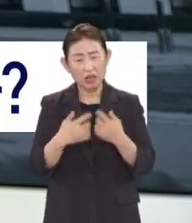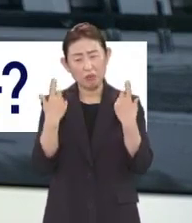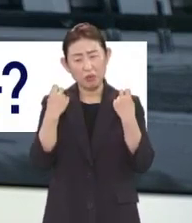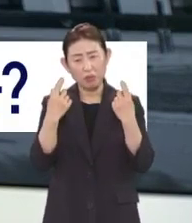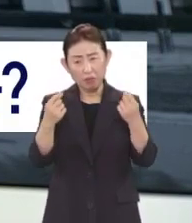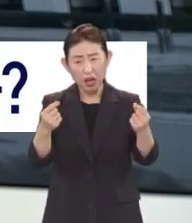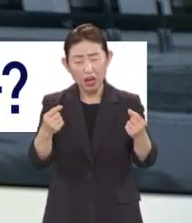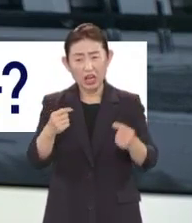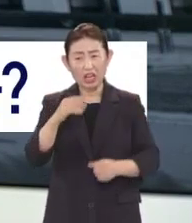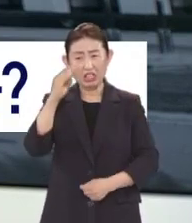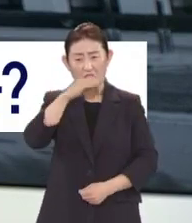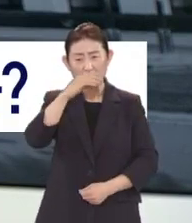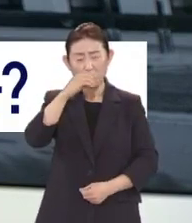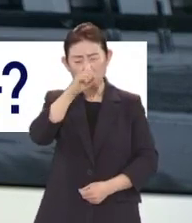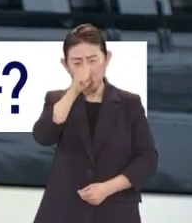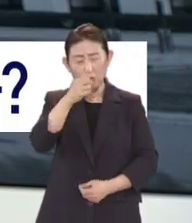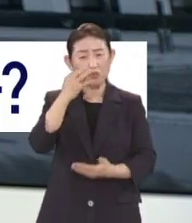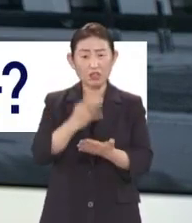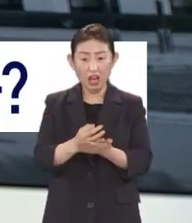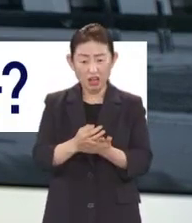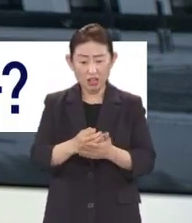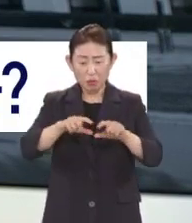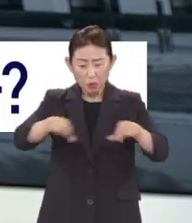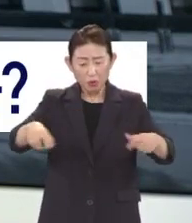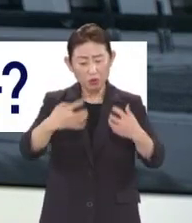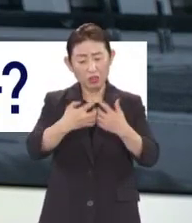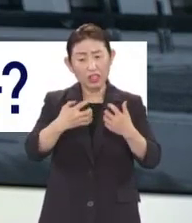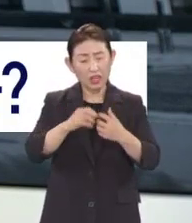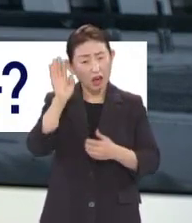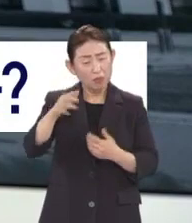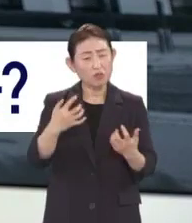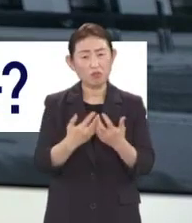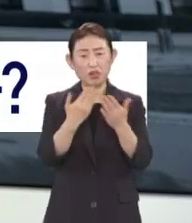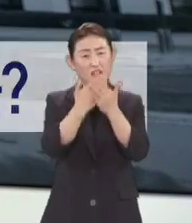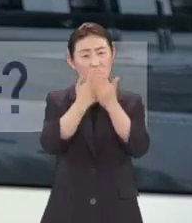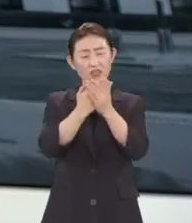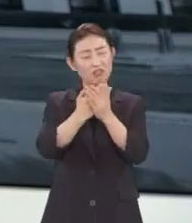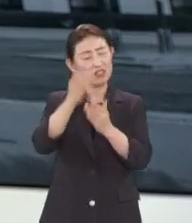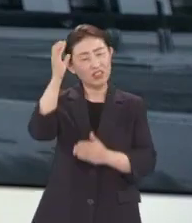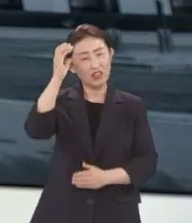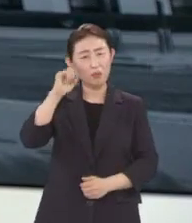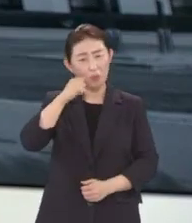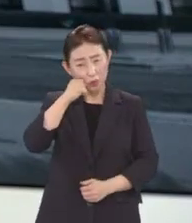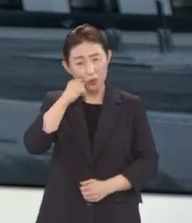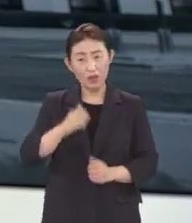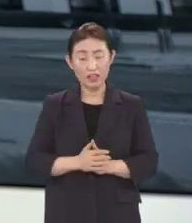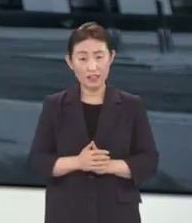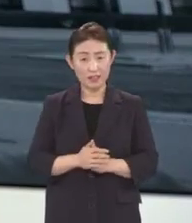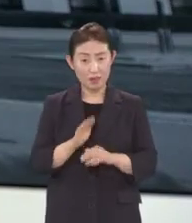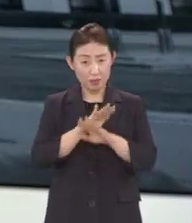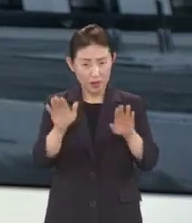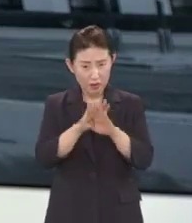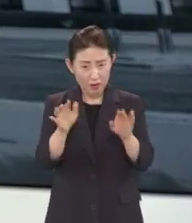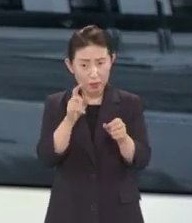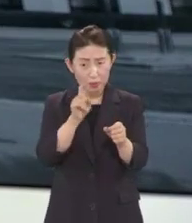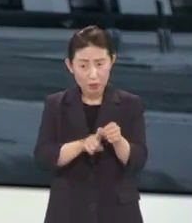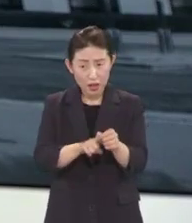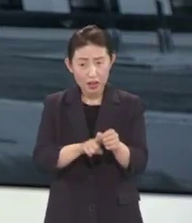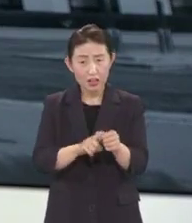품질 좋은 일반적인 제품 가지고는 더 이상의 발전을 기대하기 어려운 것이 또 현실이기도 합니다. 이걸 타개하기 위해서는 저희가